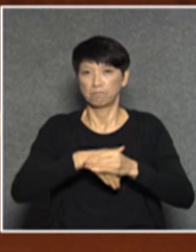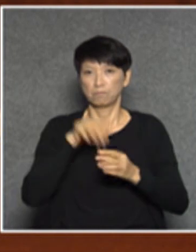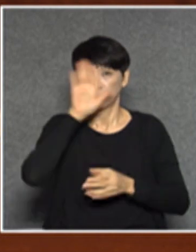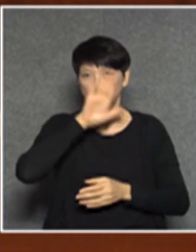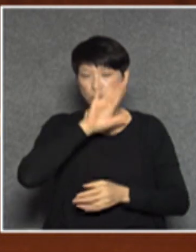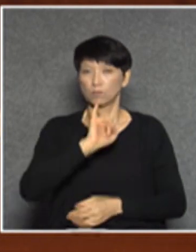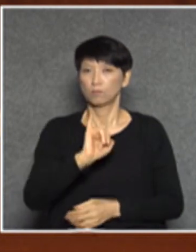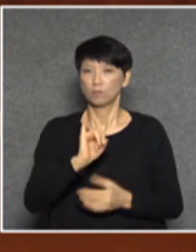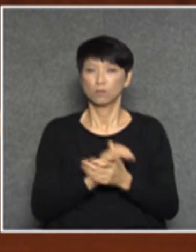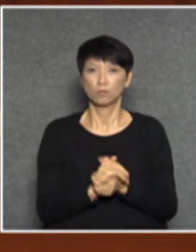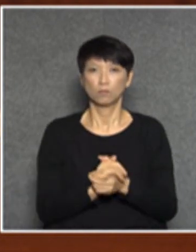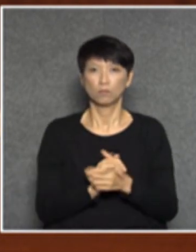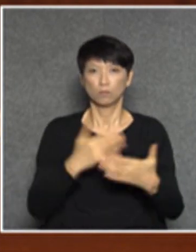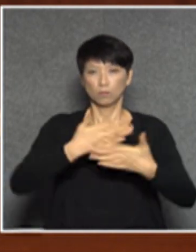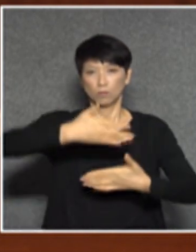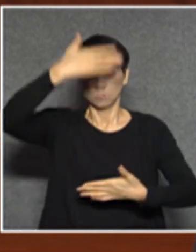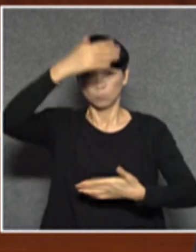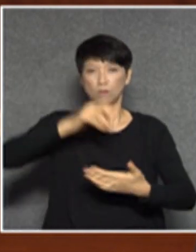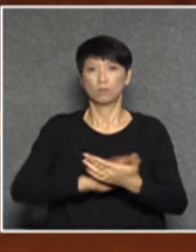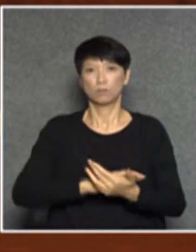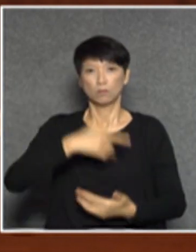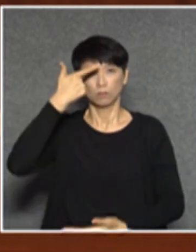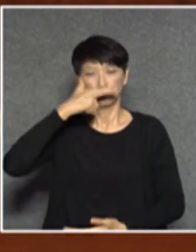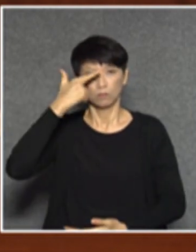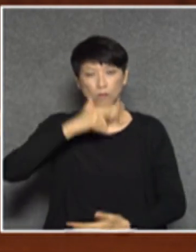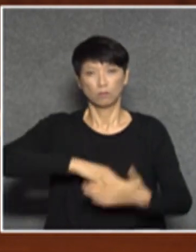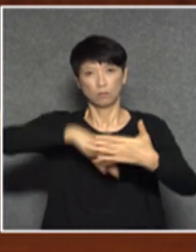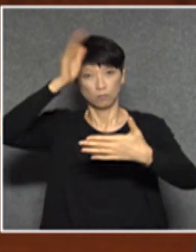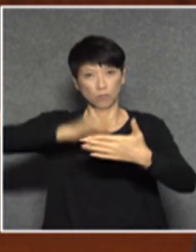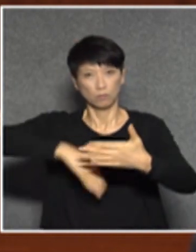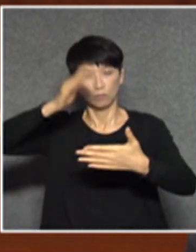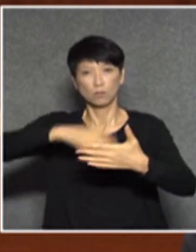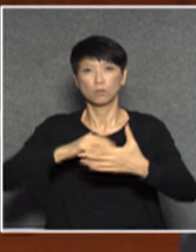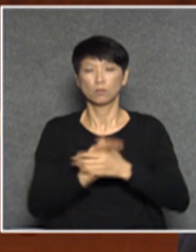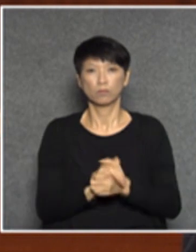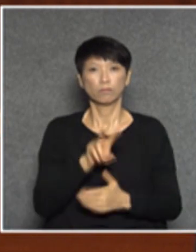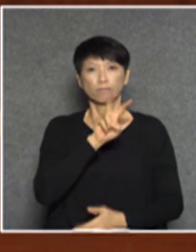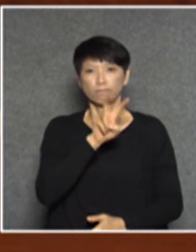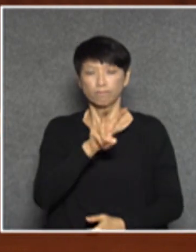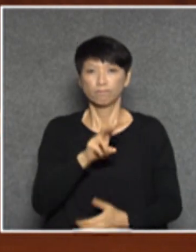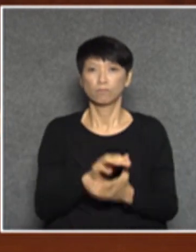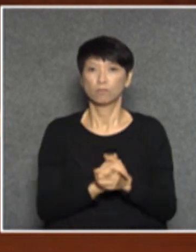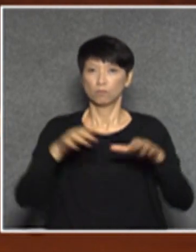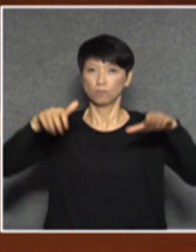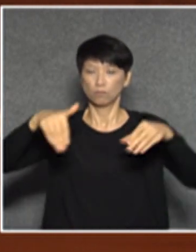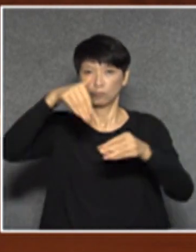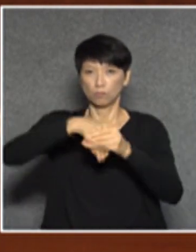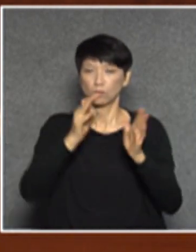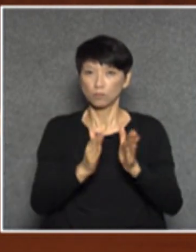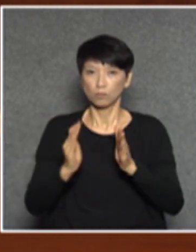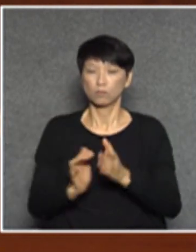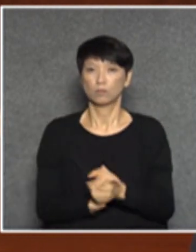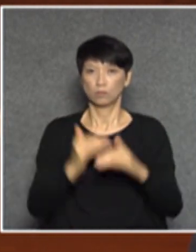為依個樓宇更新大行動咧推出一個新嘅招標安排。咁呢個大家都可以參考嘅。呢個招標安排係咩嘢？基本上個流程